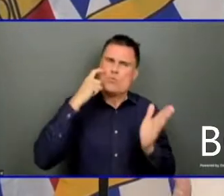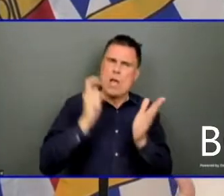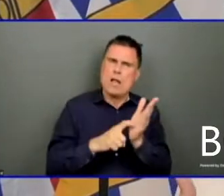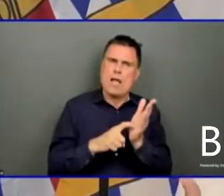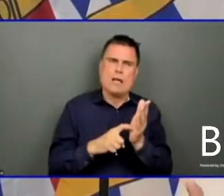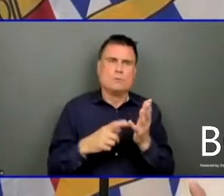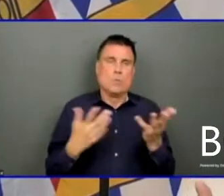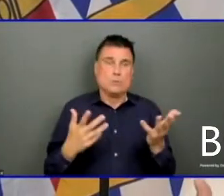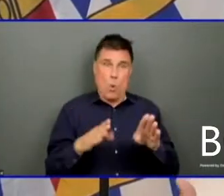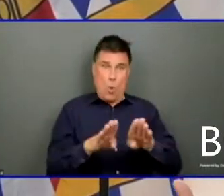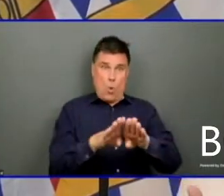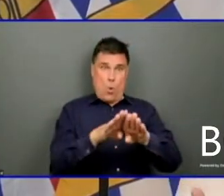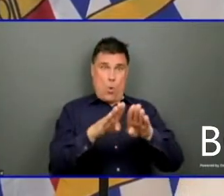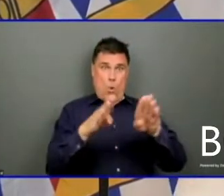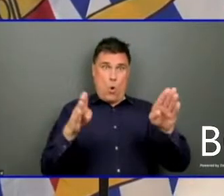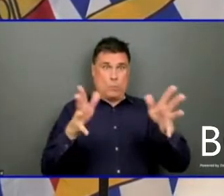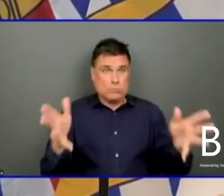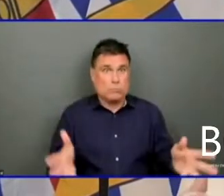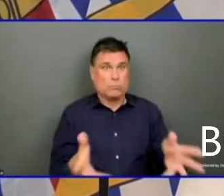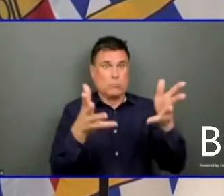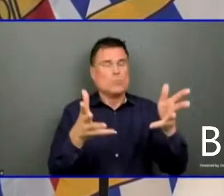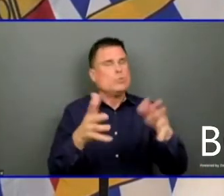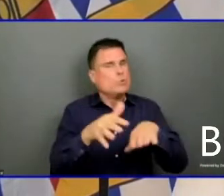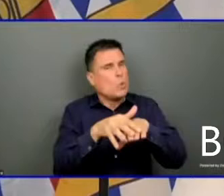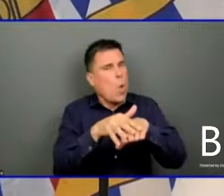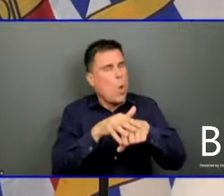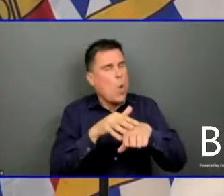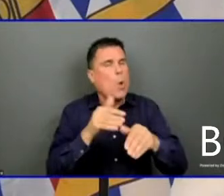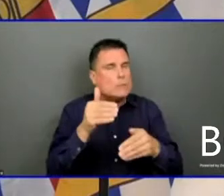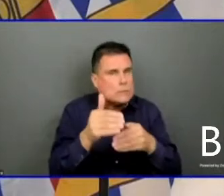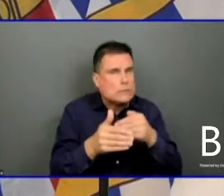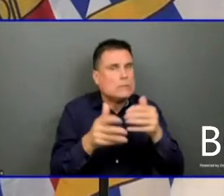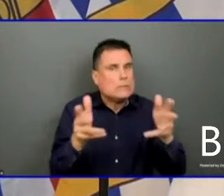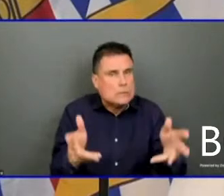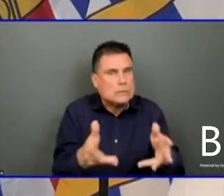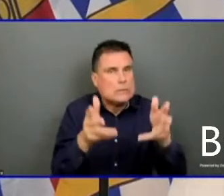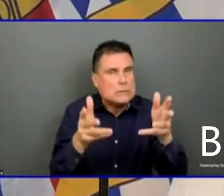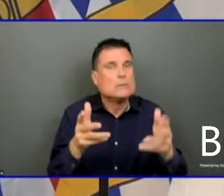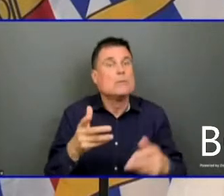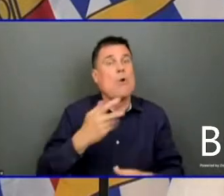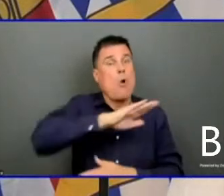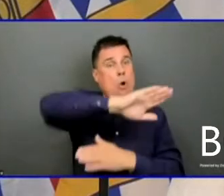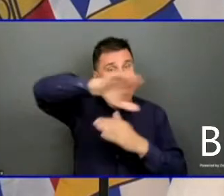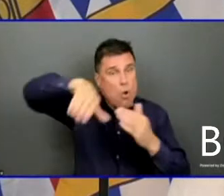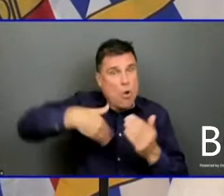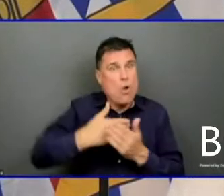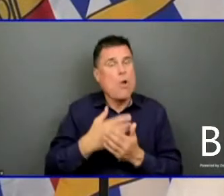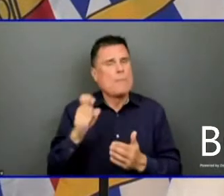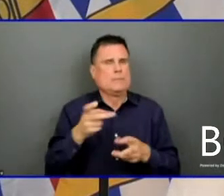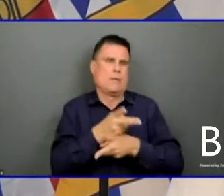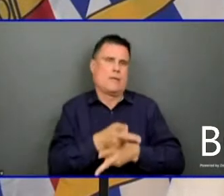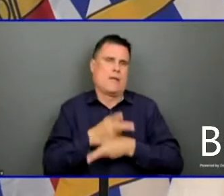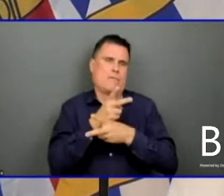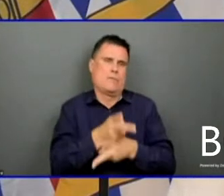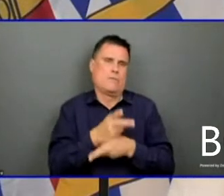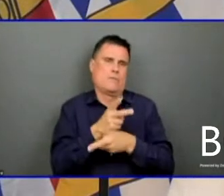的社区。同时我们也意识到这个传播是一个这个缓慢的